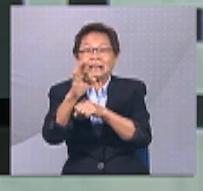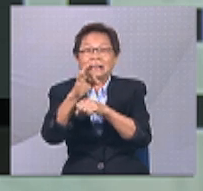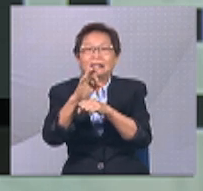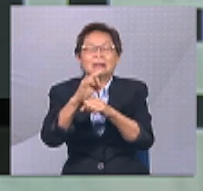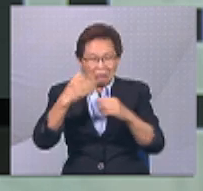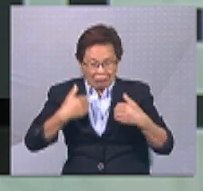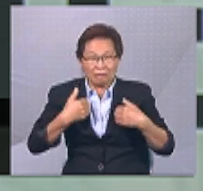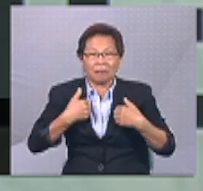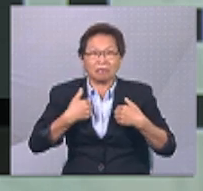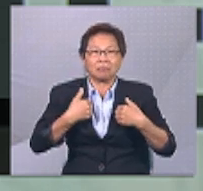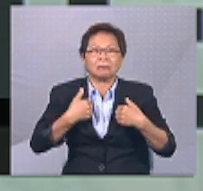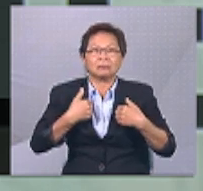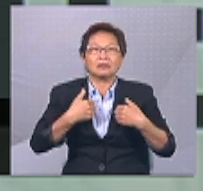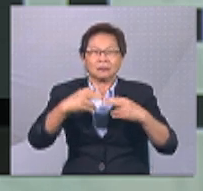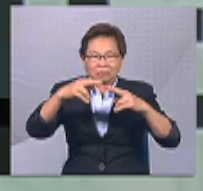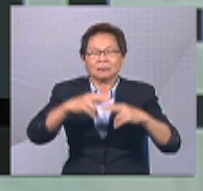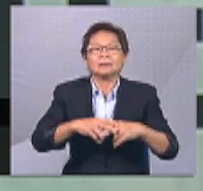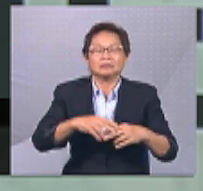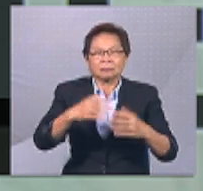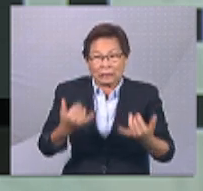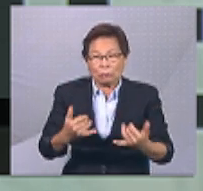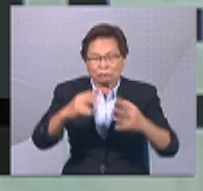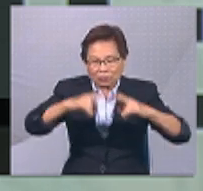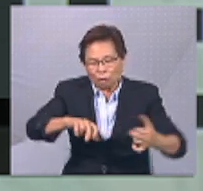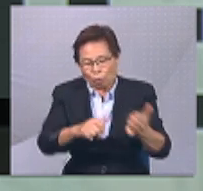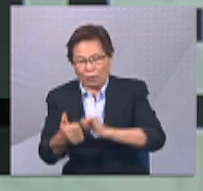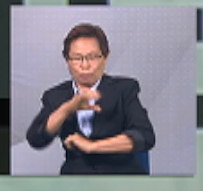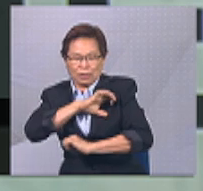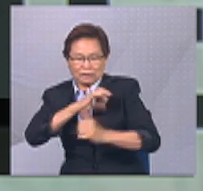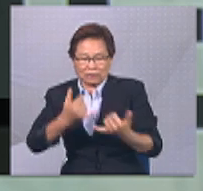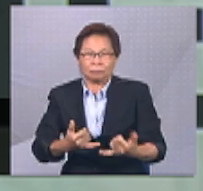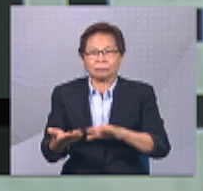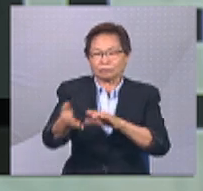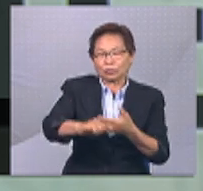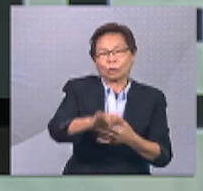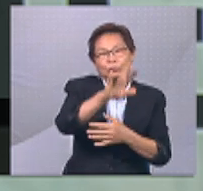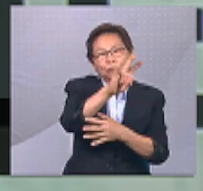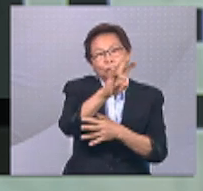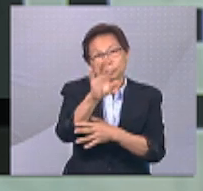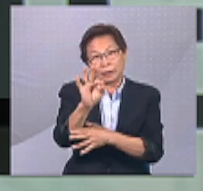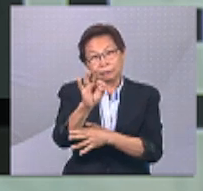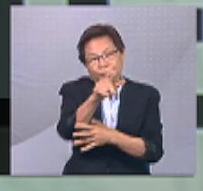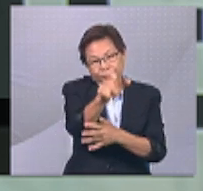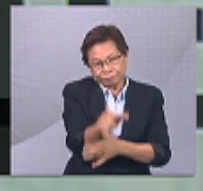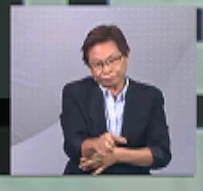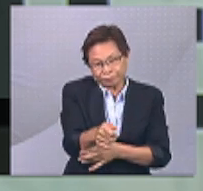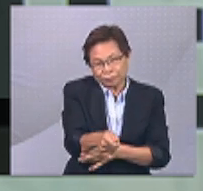bawah siasatan pihak polis diraja Malaysia. Kes kematian ke-79, iaitu